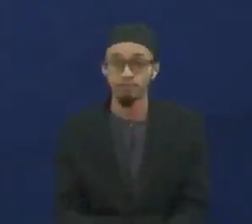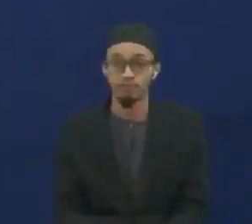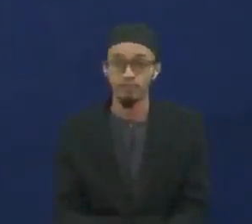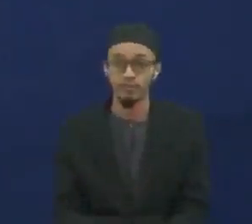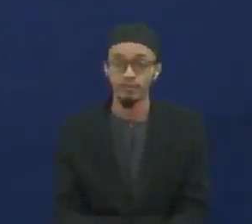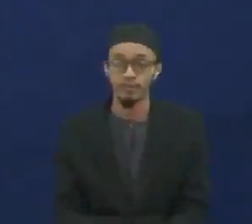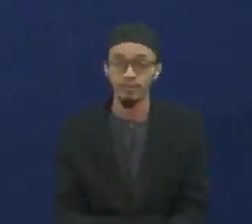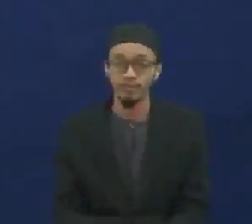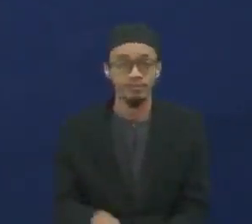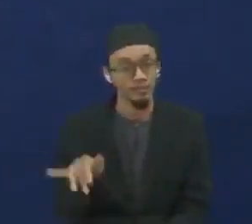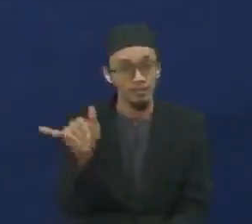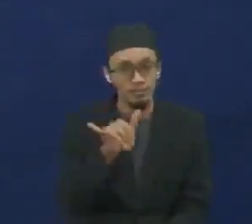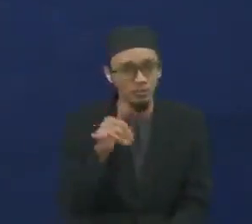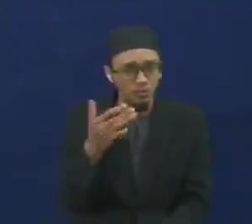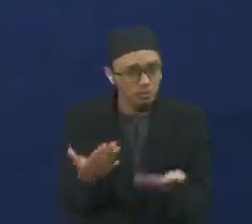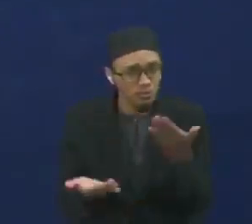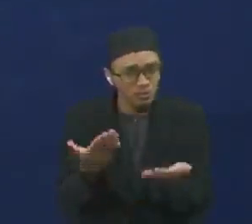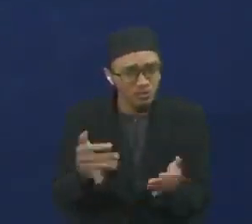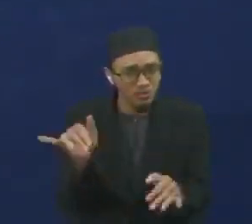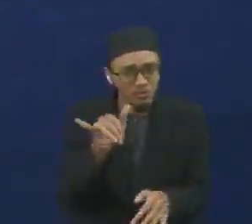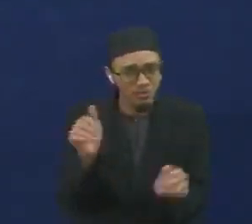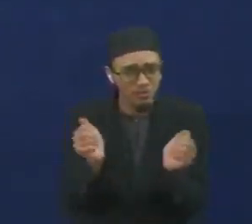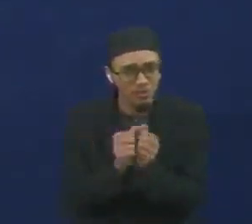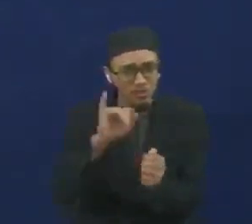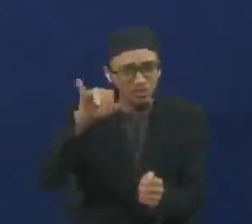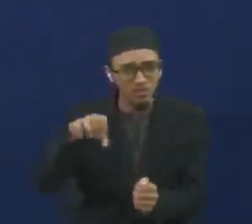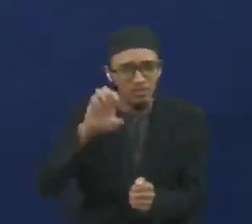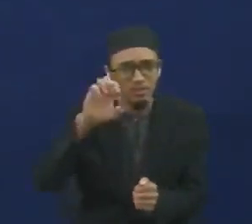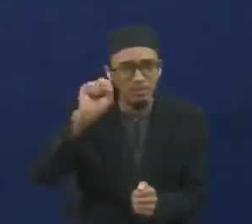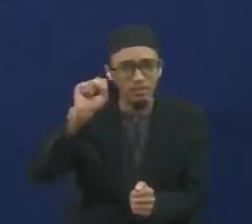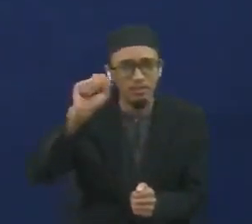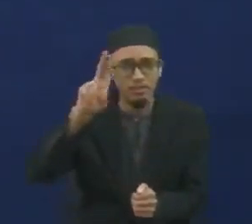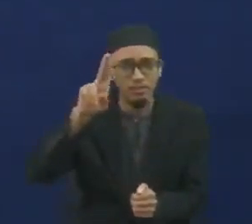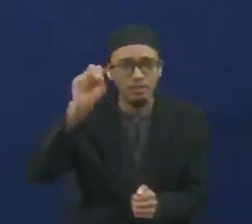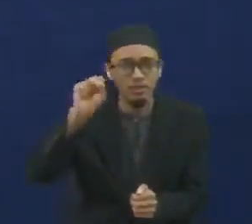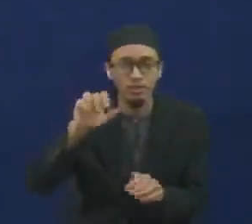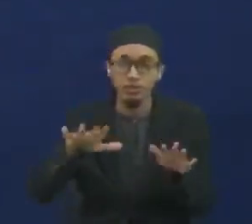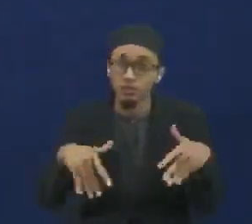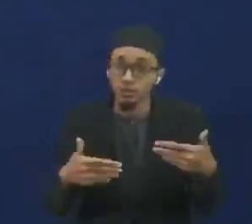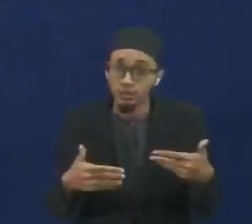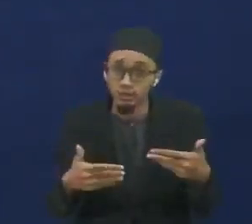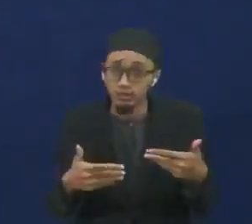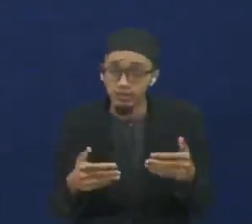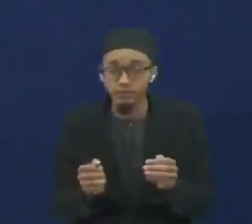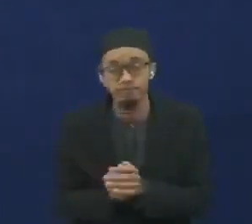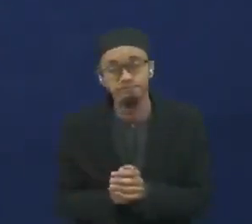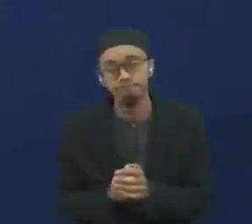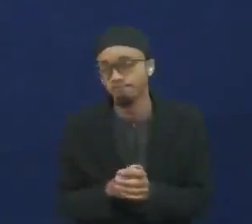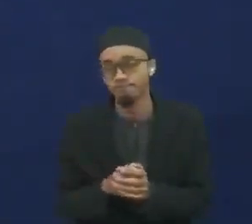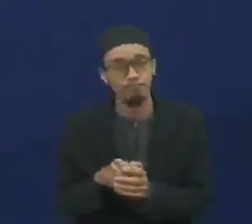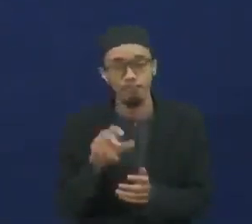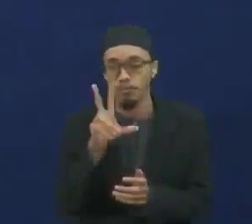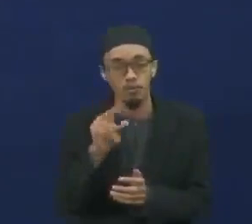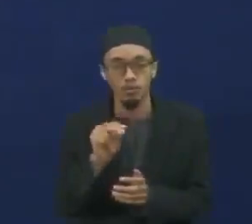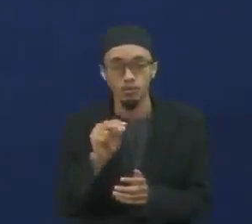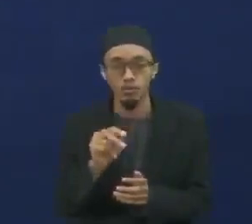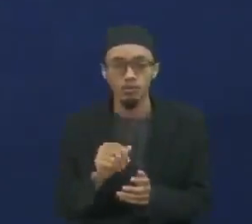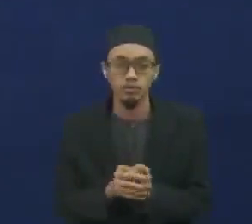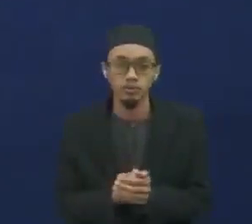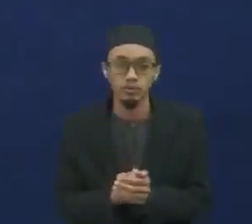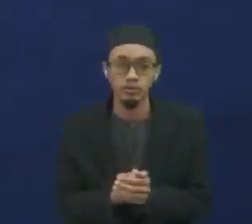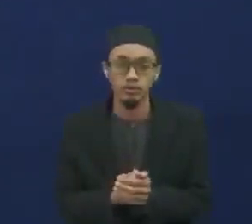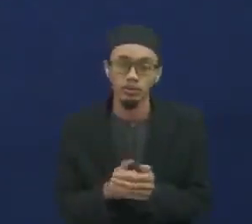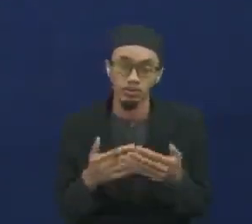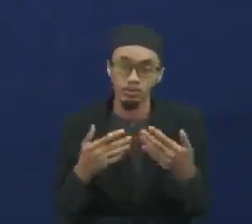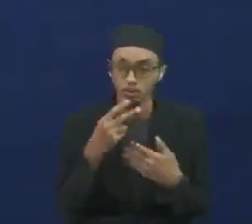beritahu. Kita tengok orang tu mati, meninggal, sakit, sengsara. Oh, ini mesti dosa ni.